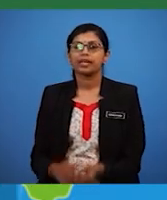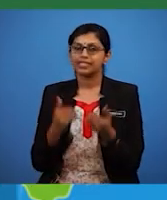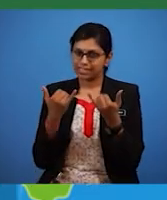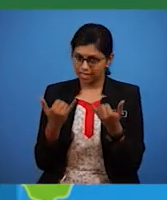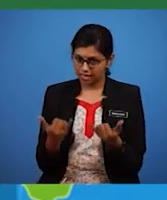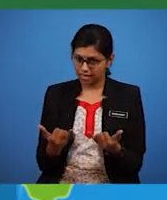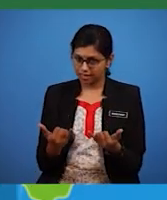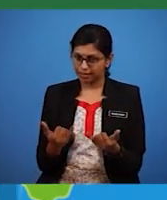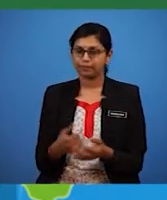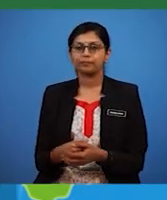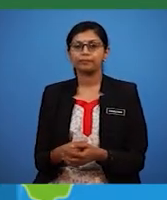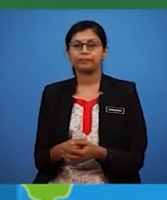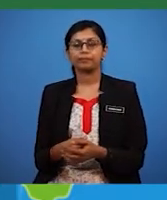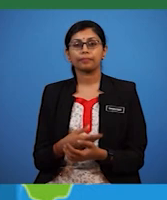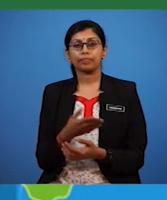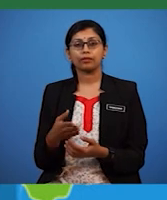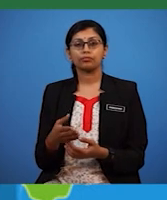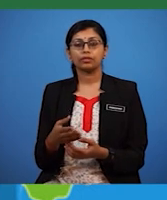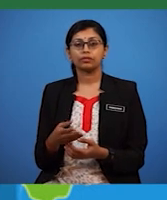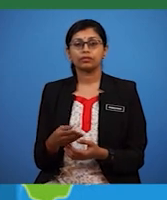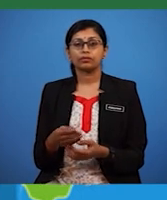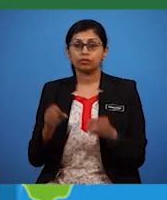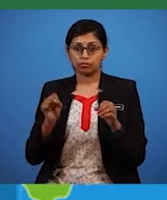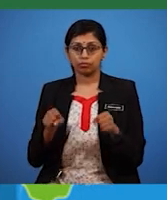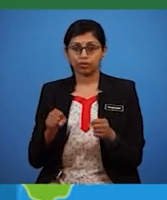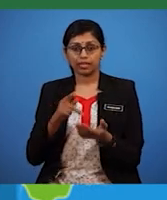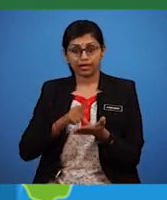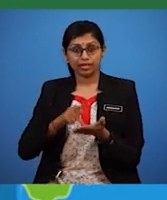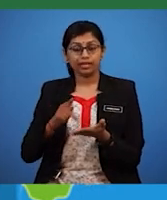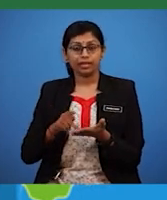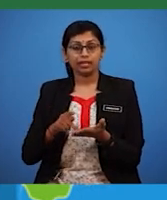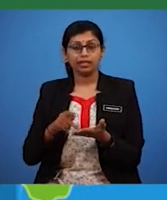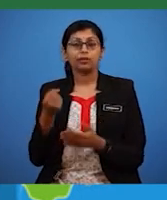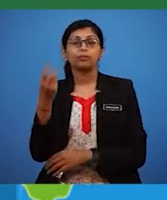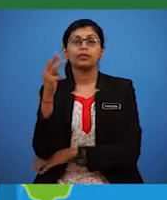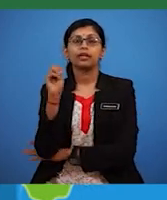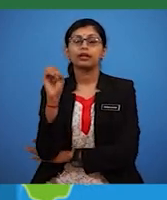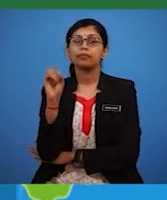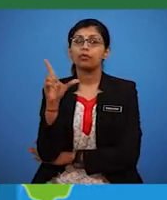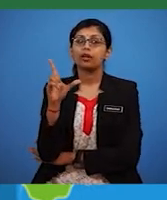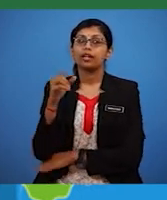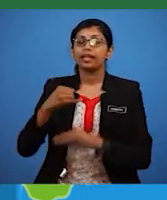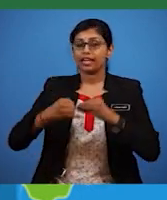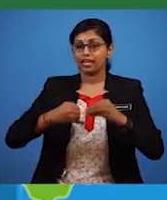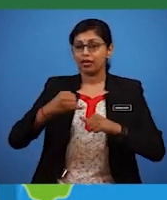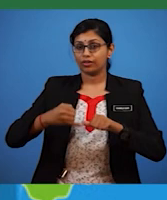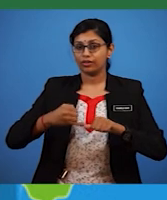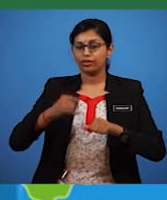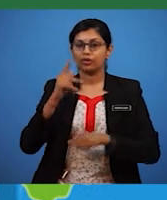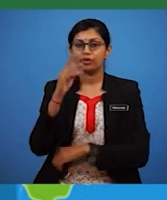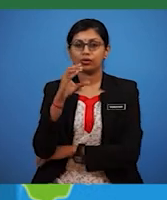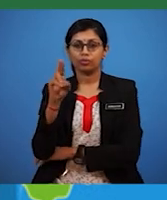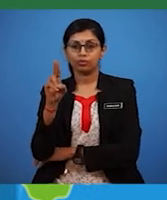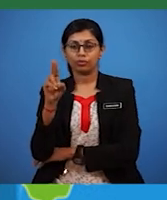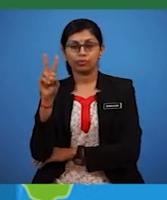Sekarang, adakah murid-murid sudah dapat hitung bilangan mol ion kuprum 2? Ya,